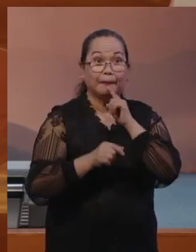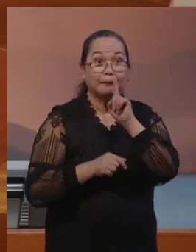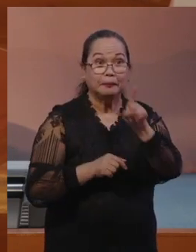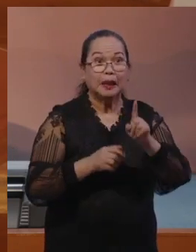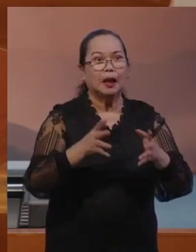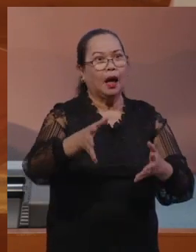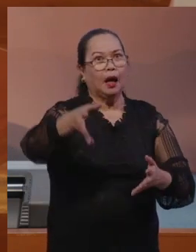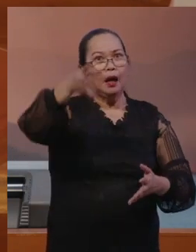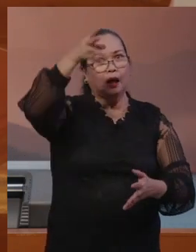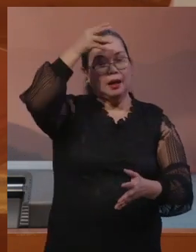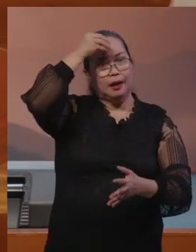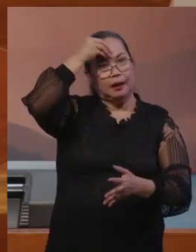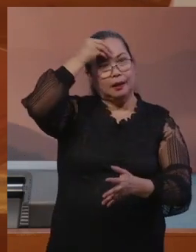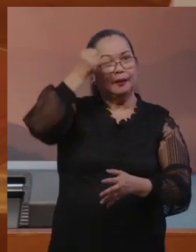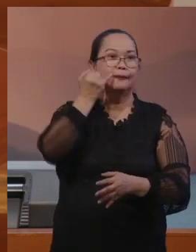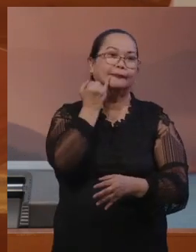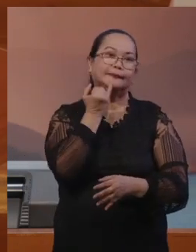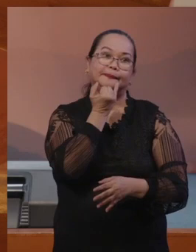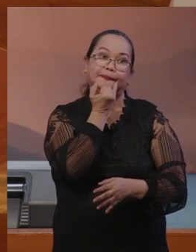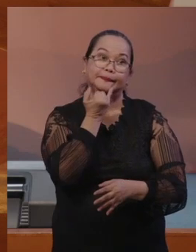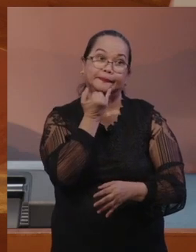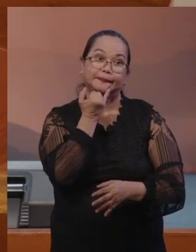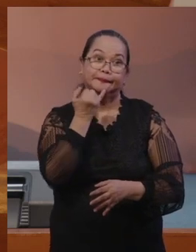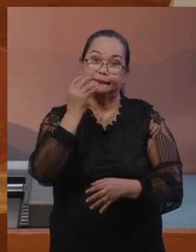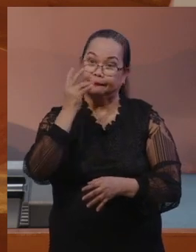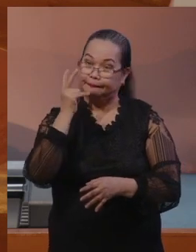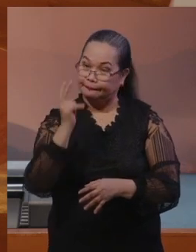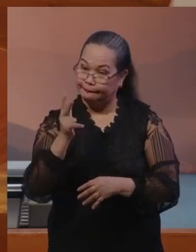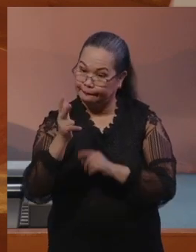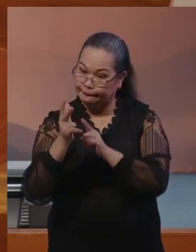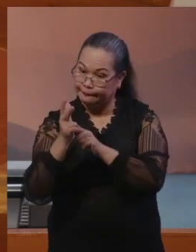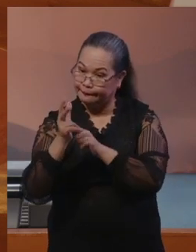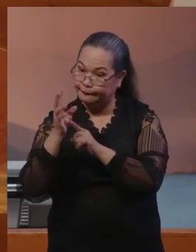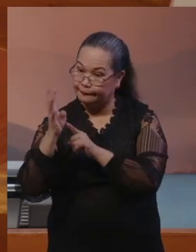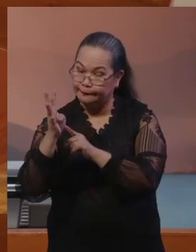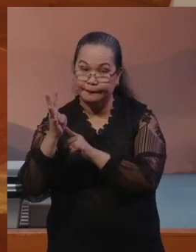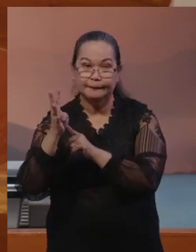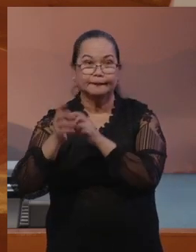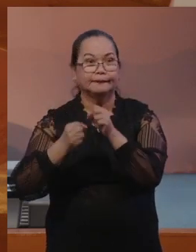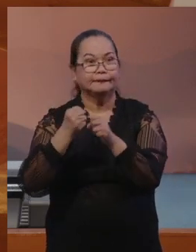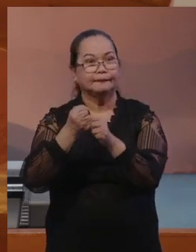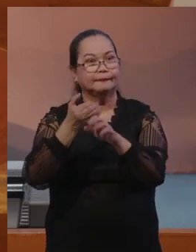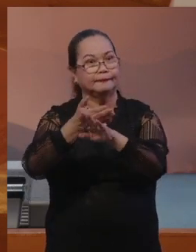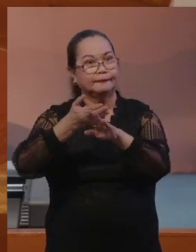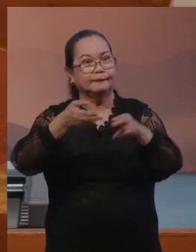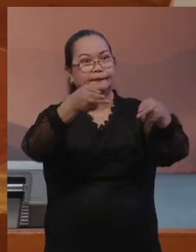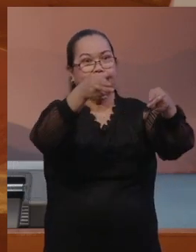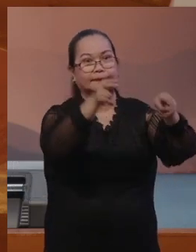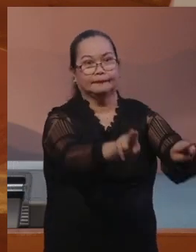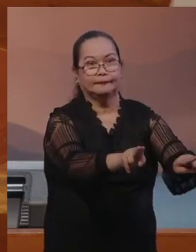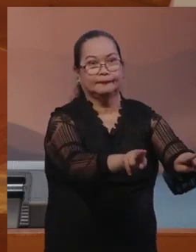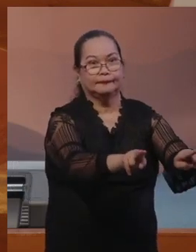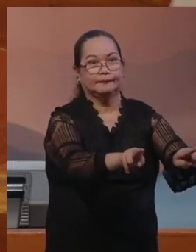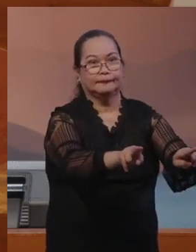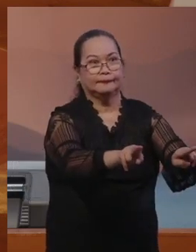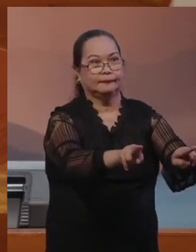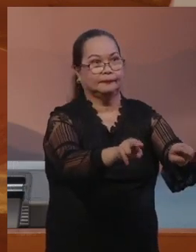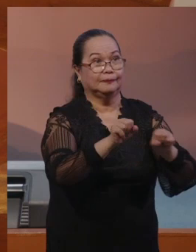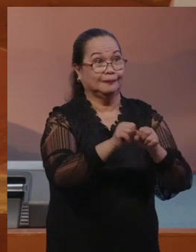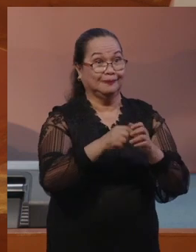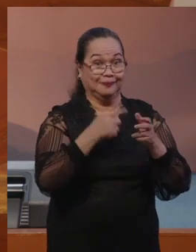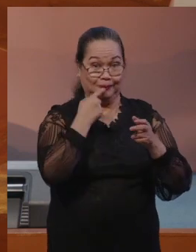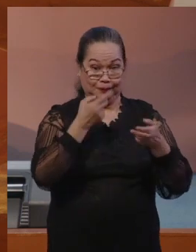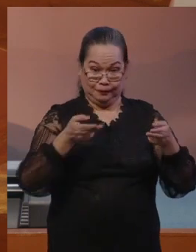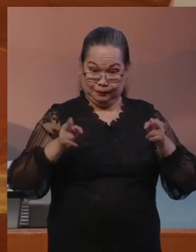mga Israelita, ginawa nila 30 to 40 years bago itong event na ito. So nung mangyari